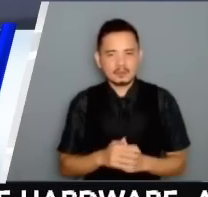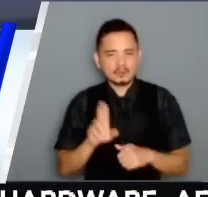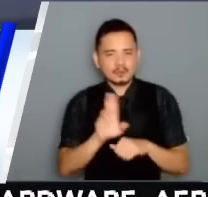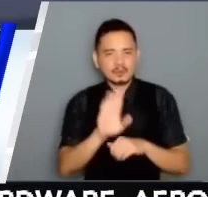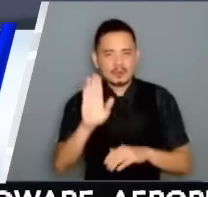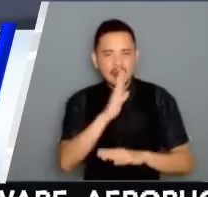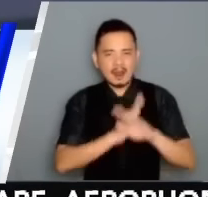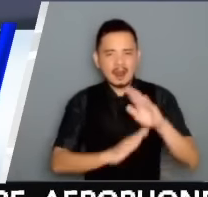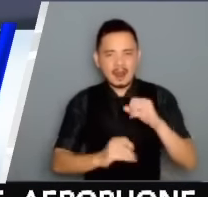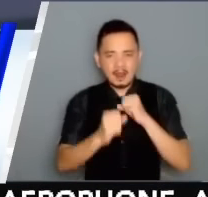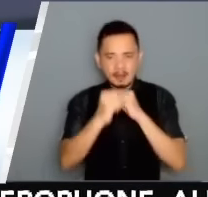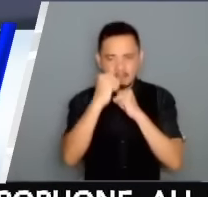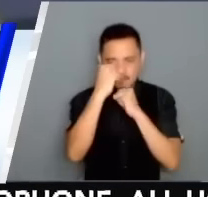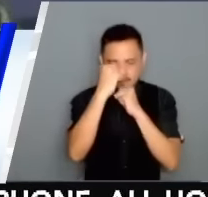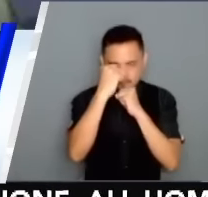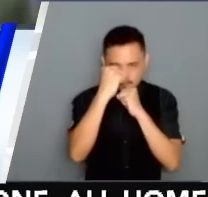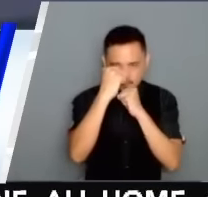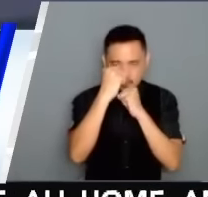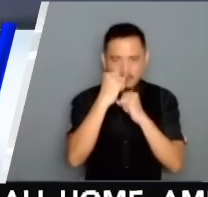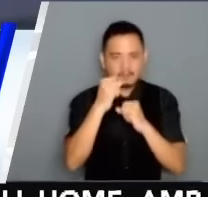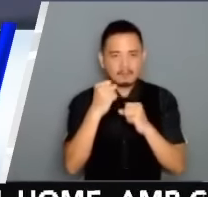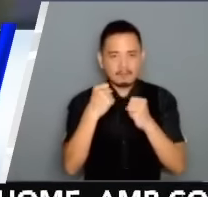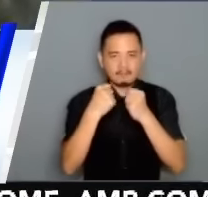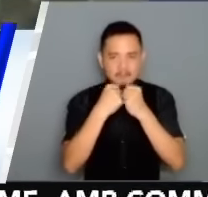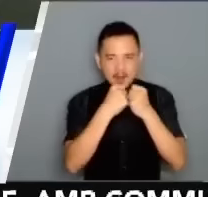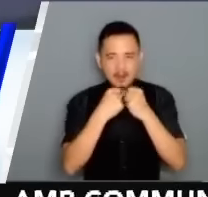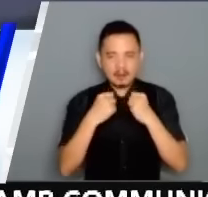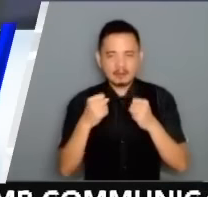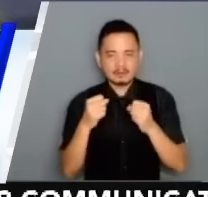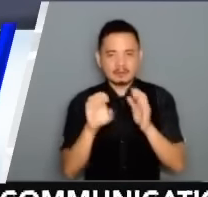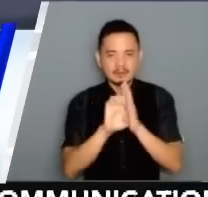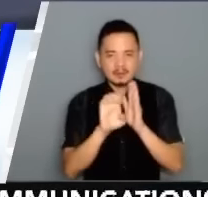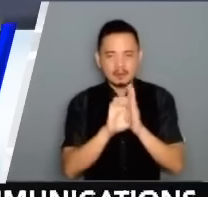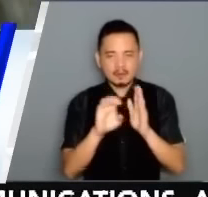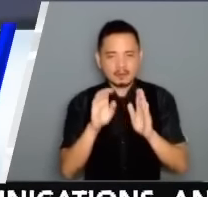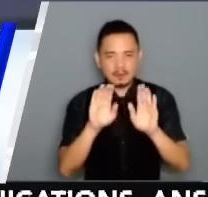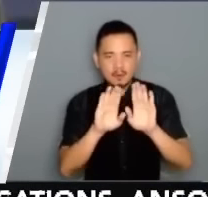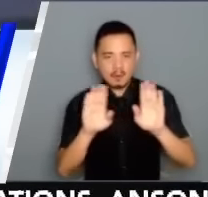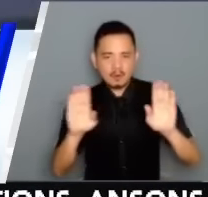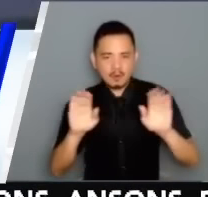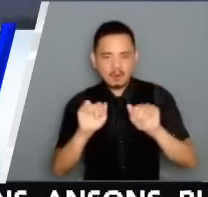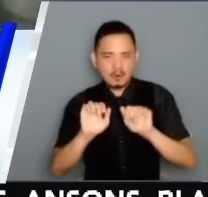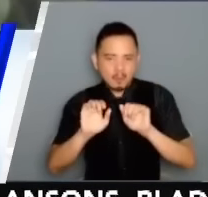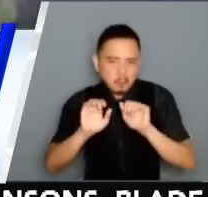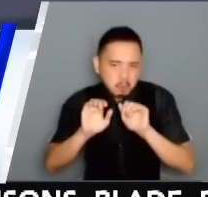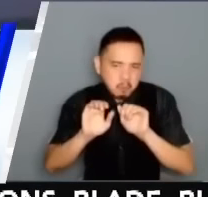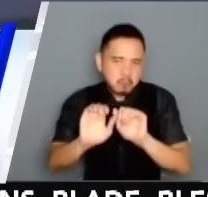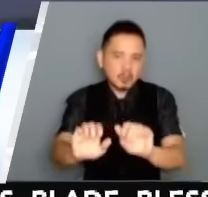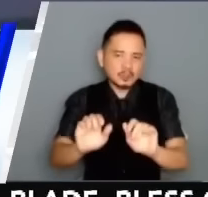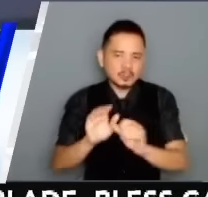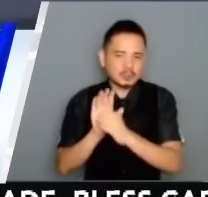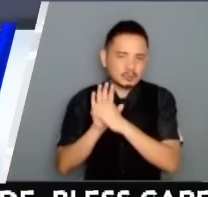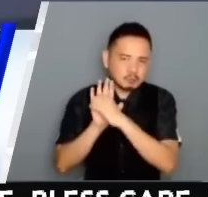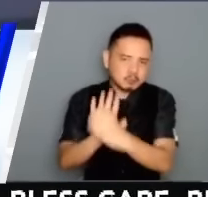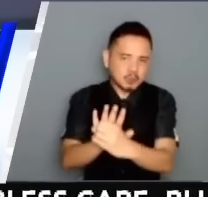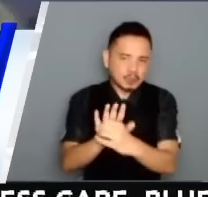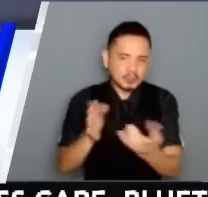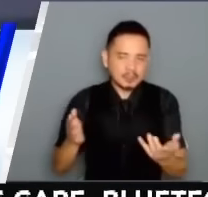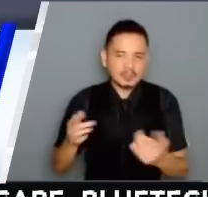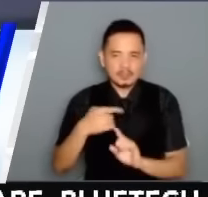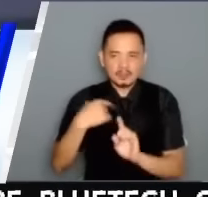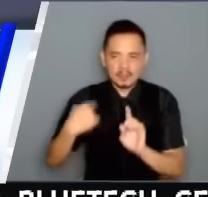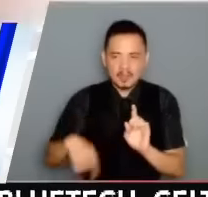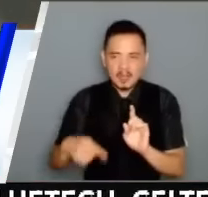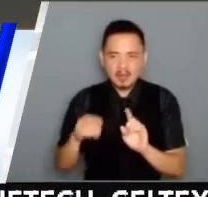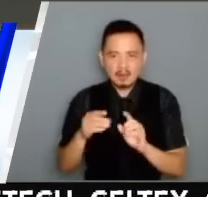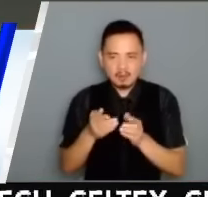With their bare hands. Makikita niyo po, tinutulak nila yung rib ng kalaban pa, ng Chinese Coast Guard